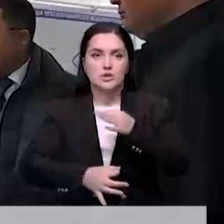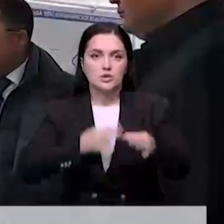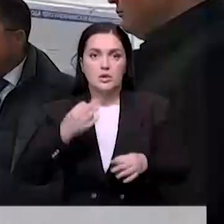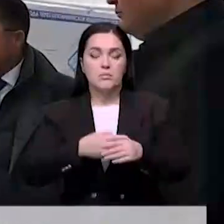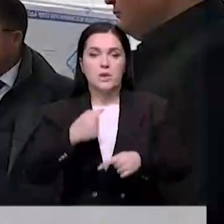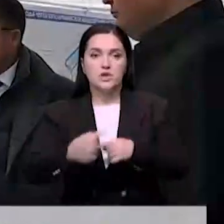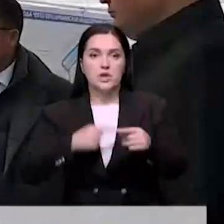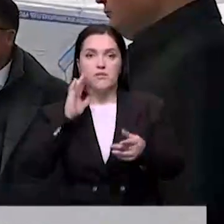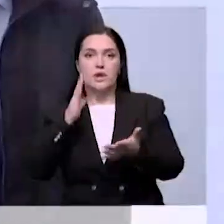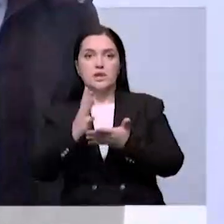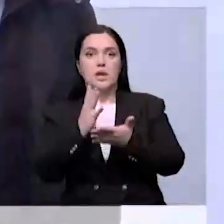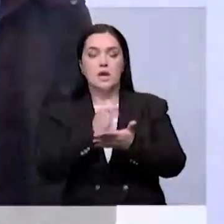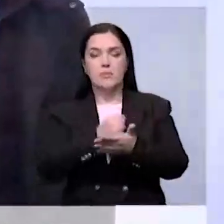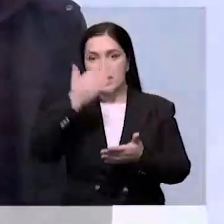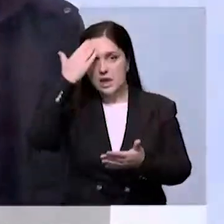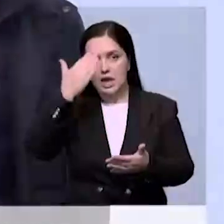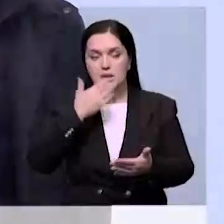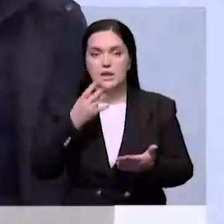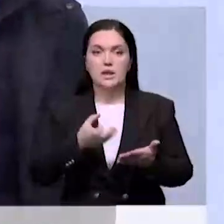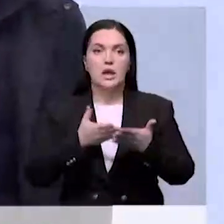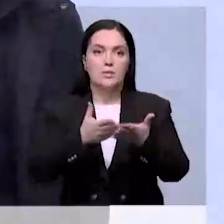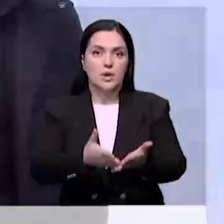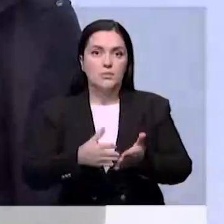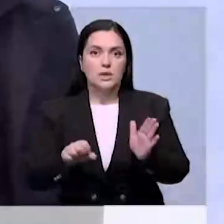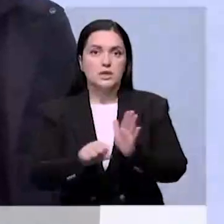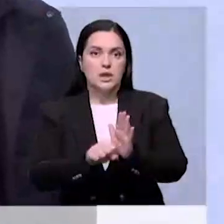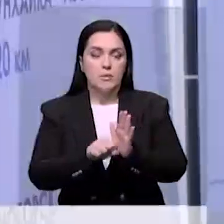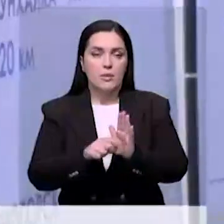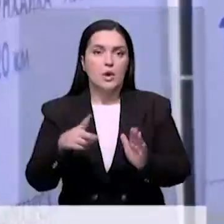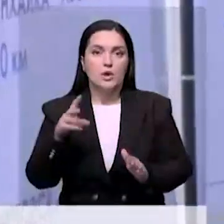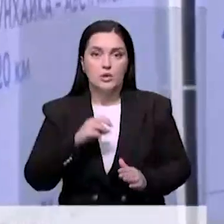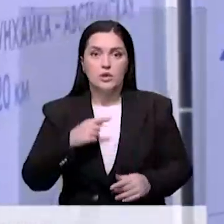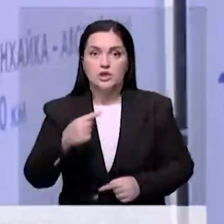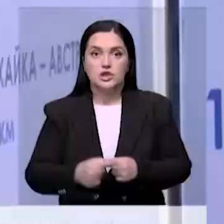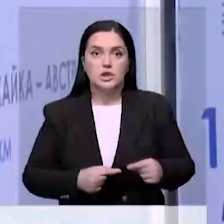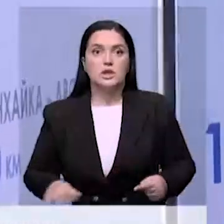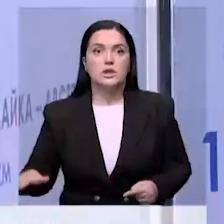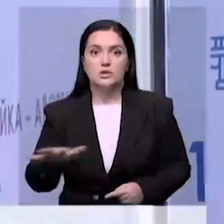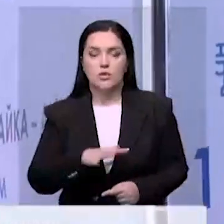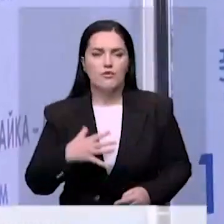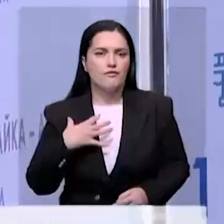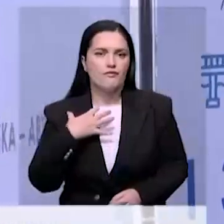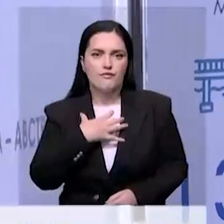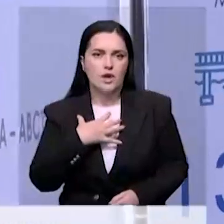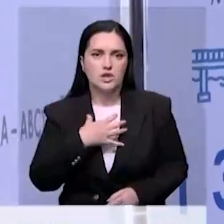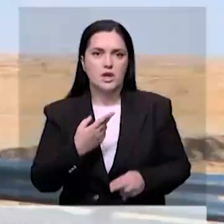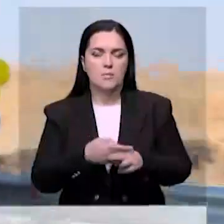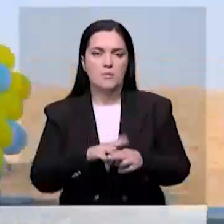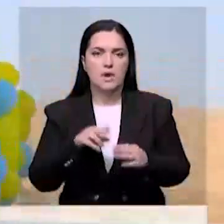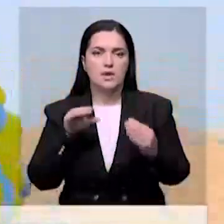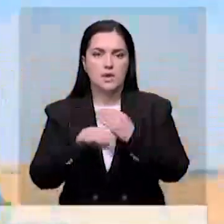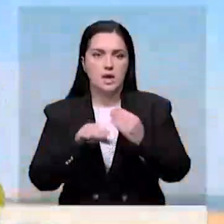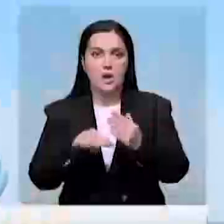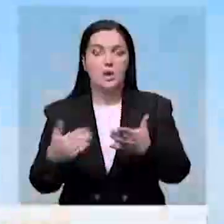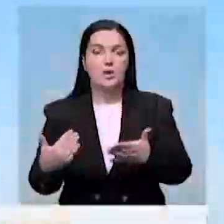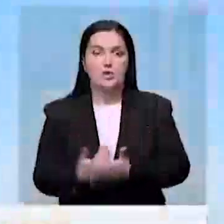через водохранилище переправлялись летом на пароме, а зимой по льду. Через территорию региона проходят важнейшие транспортные